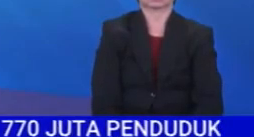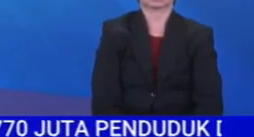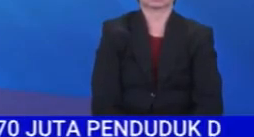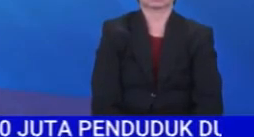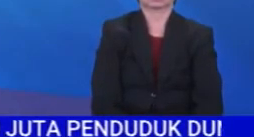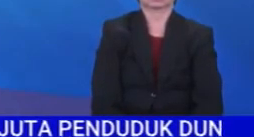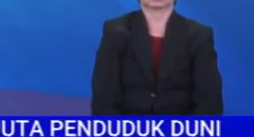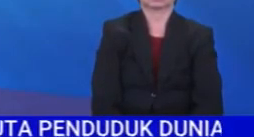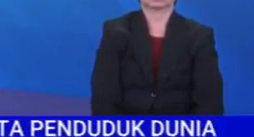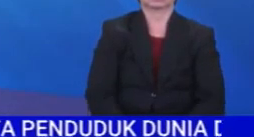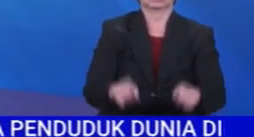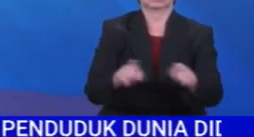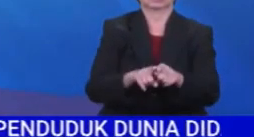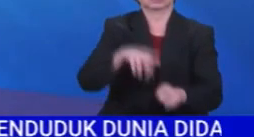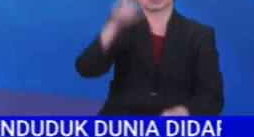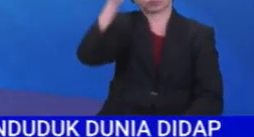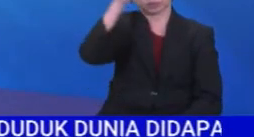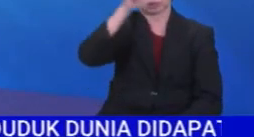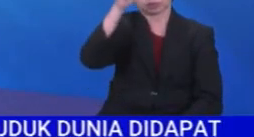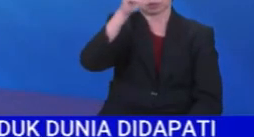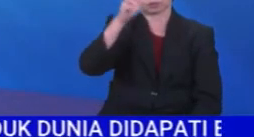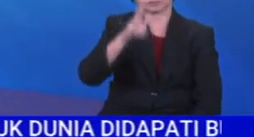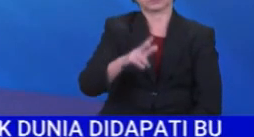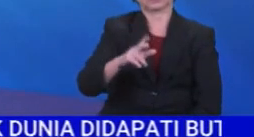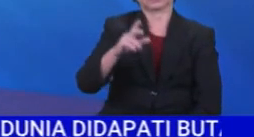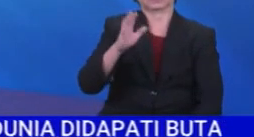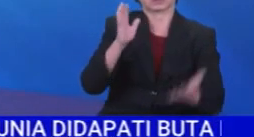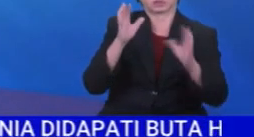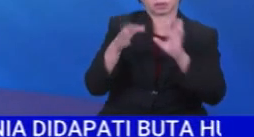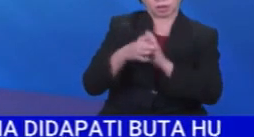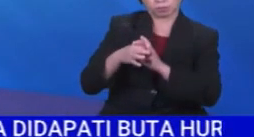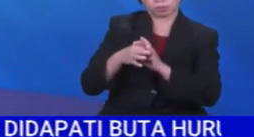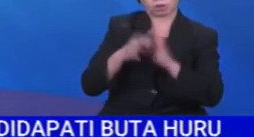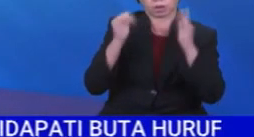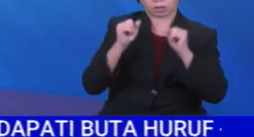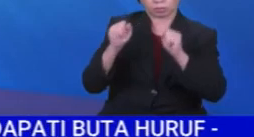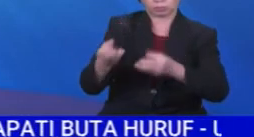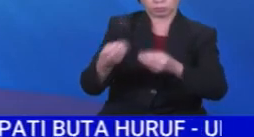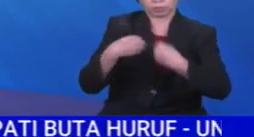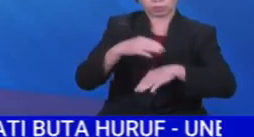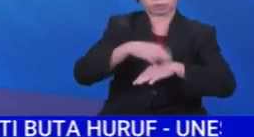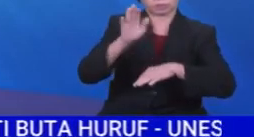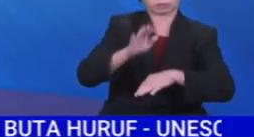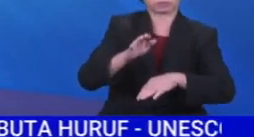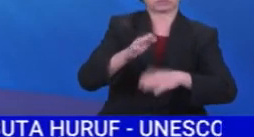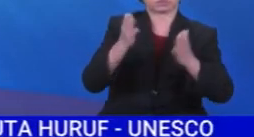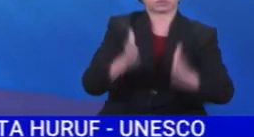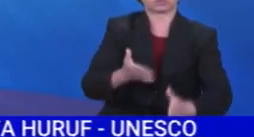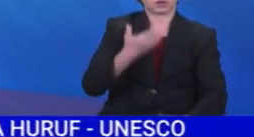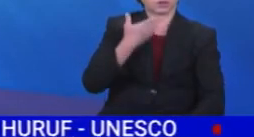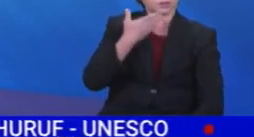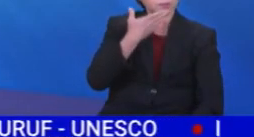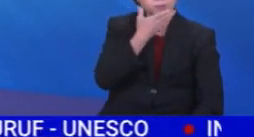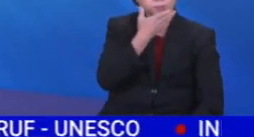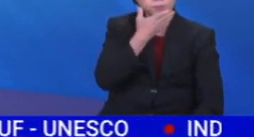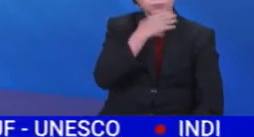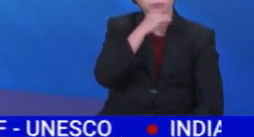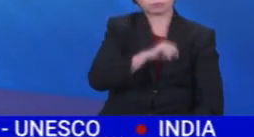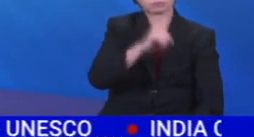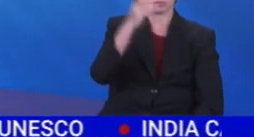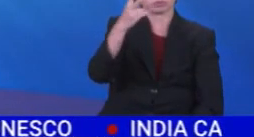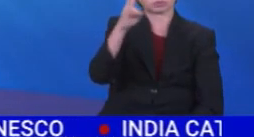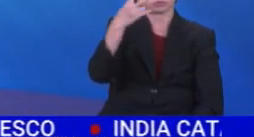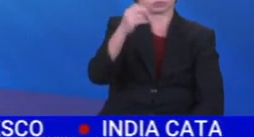dalam perkembangan sama Kerajaan gabungan Pati strawhat diharap dapat memberi kelebihan kepada generasi muda yang menjangkau umur